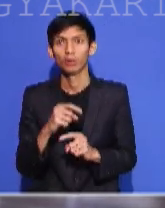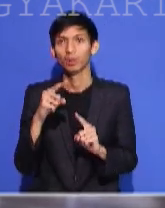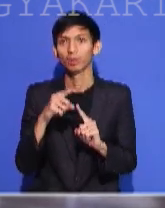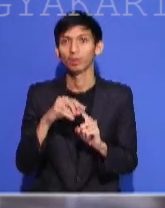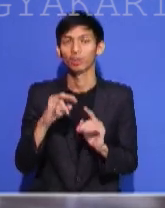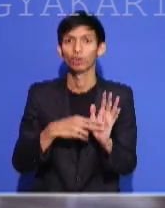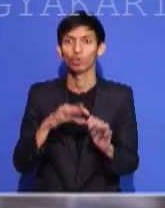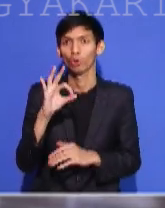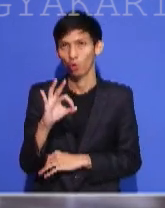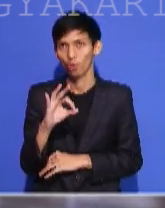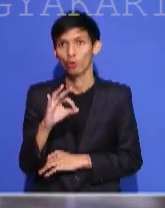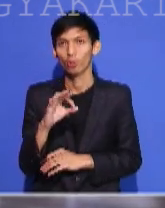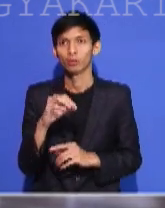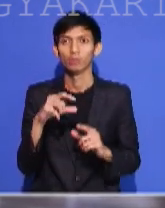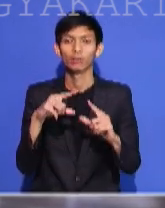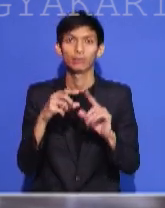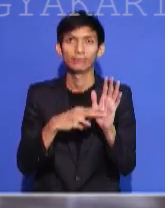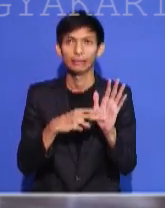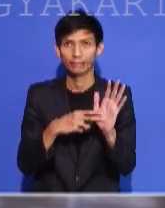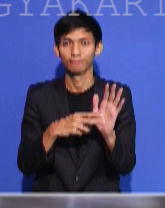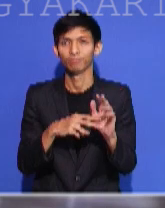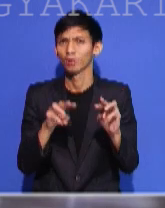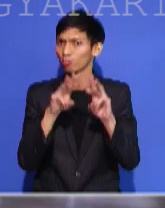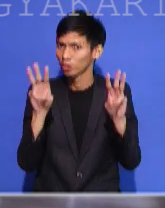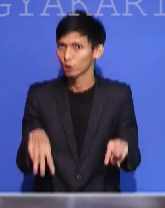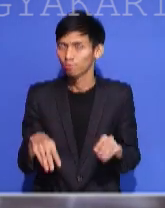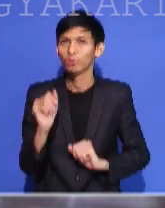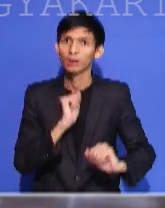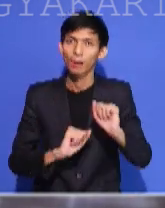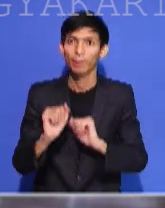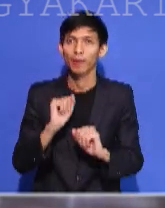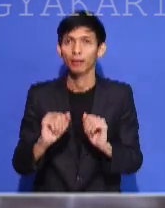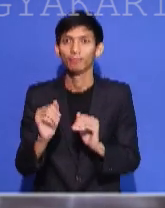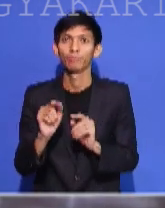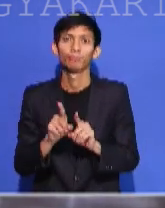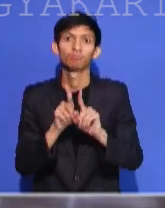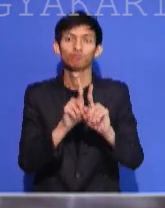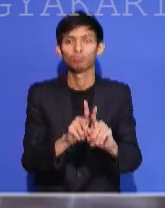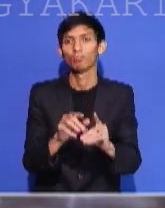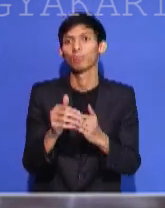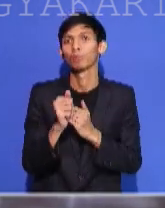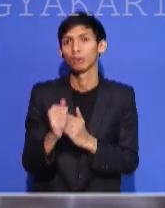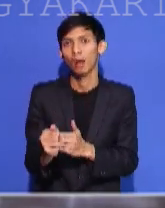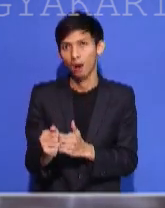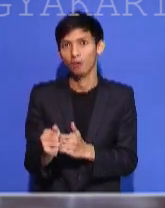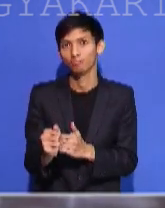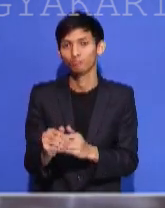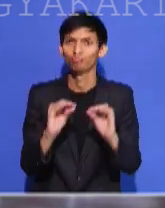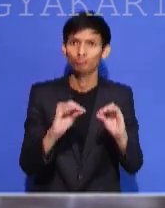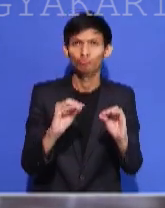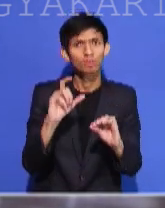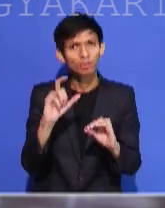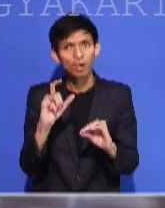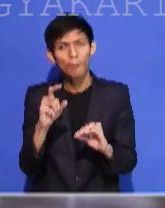Bantul bersama Museum Tino Sidin di Bantul menggelar kegiatan pembinaan dan sarasehan tentang metode mengajar ala Pak Tino Sidin.